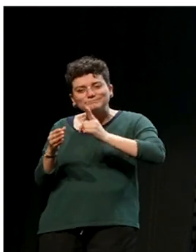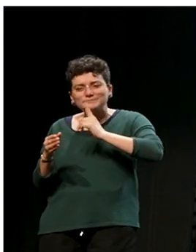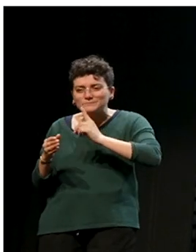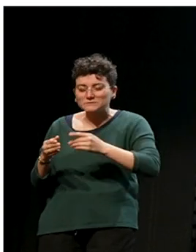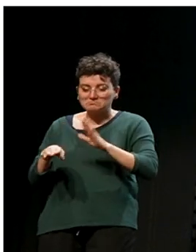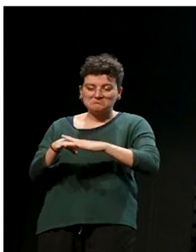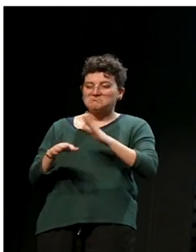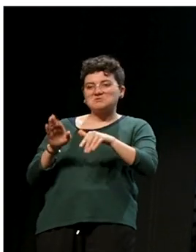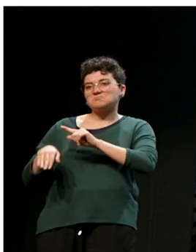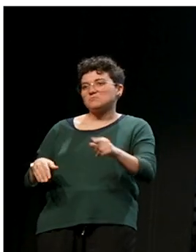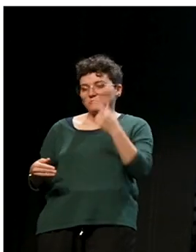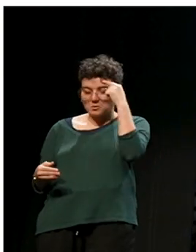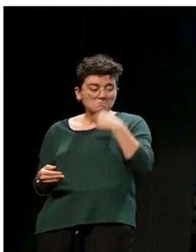marché.